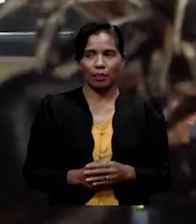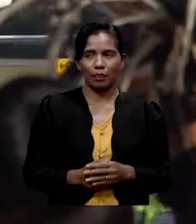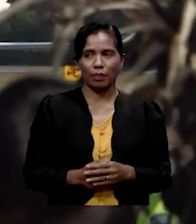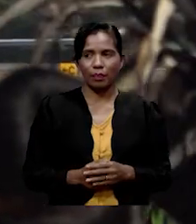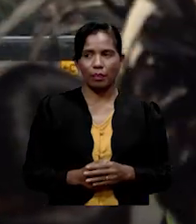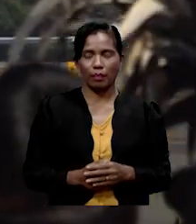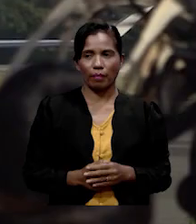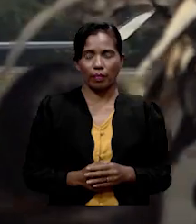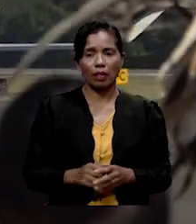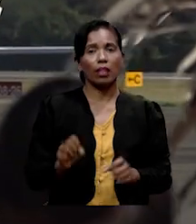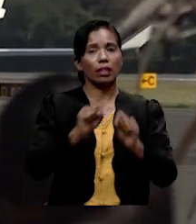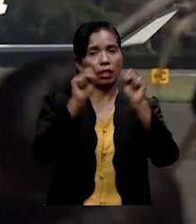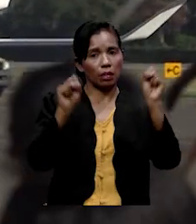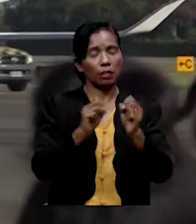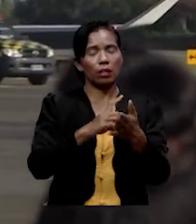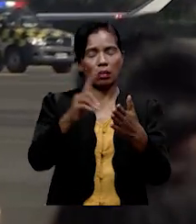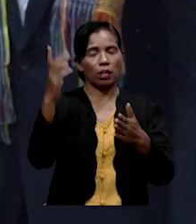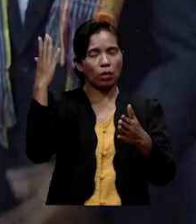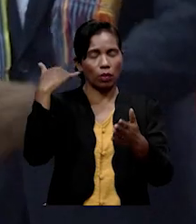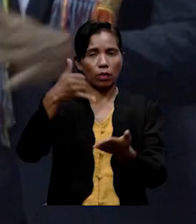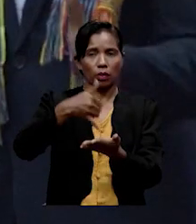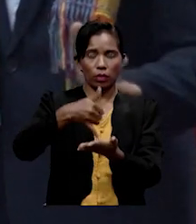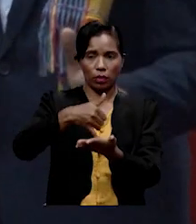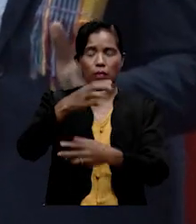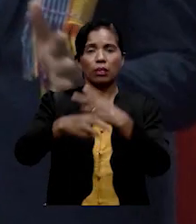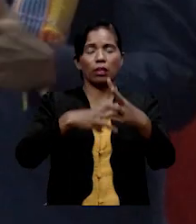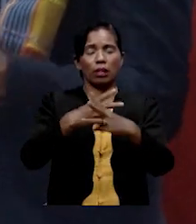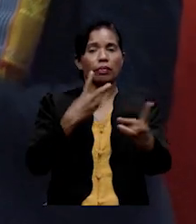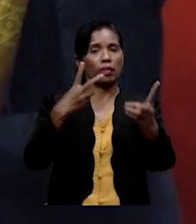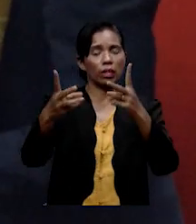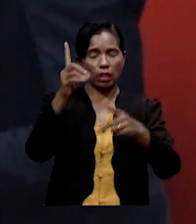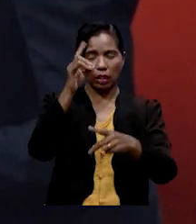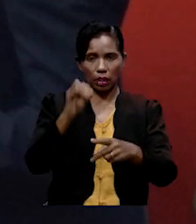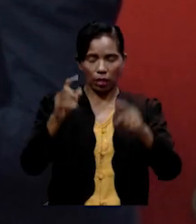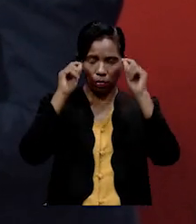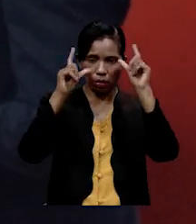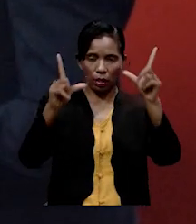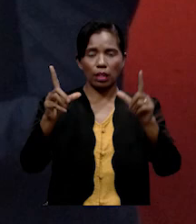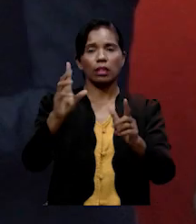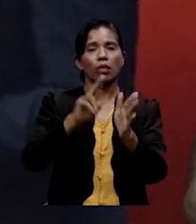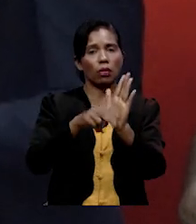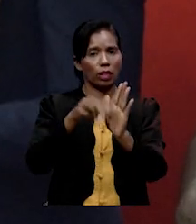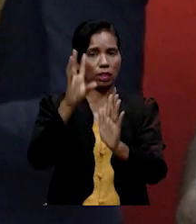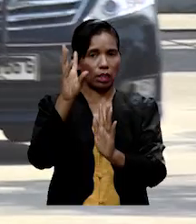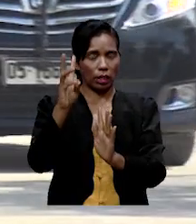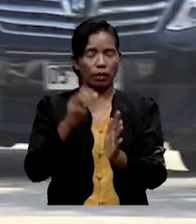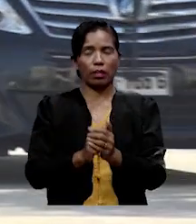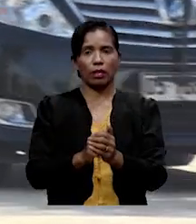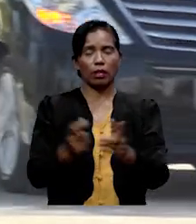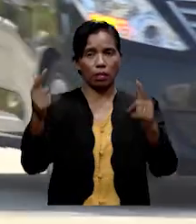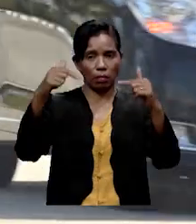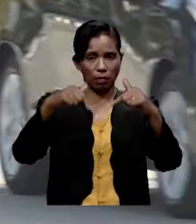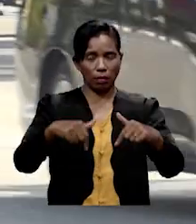Ia sabdo semana kotuk trofeo Copa Mundial visita Dili Timor Leste durante oras nen. Banjira trofeo Copa Mundial ne toi